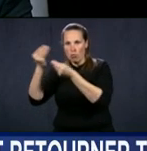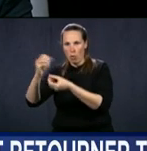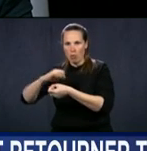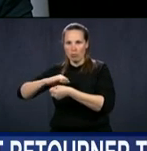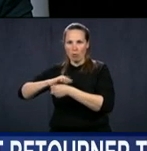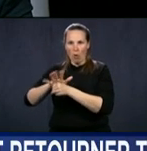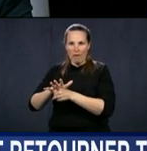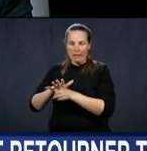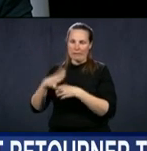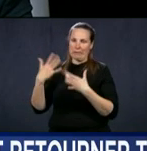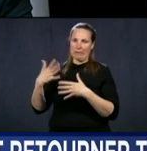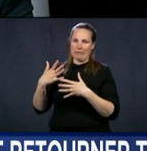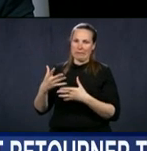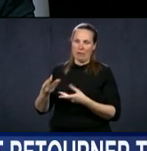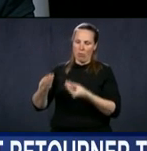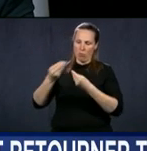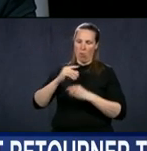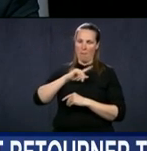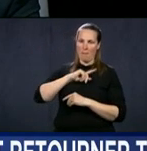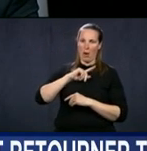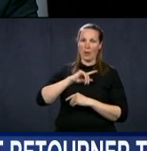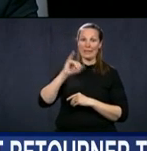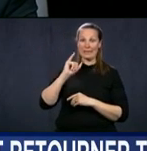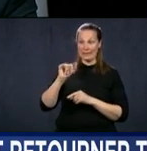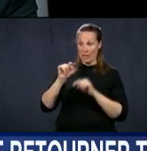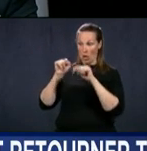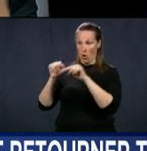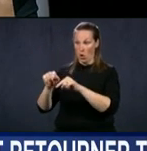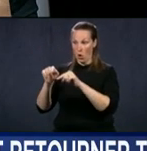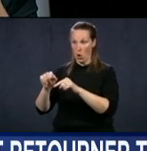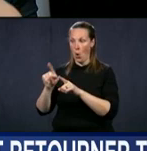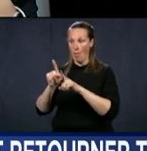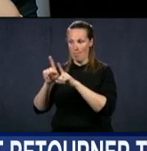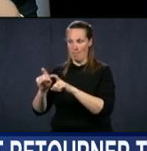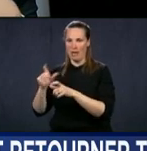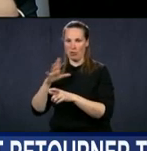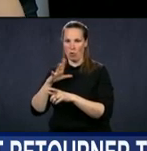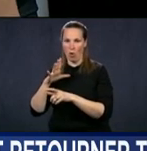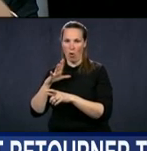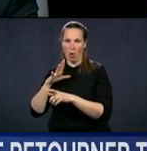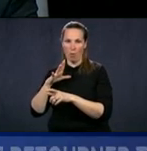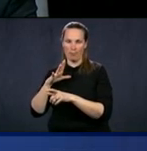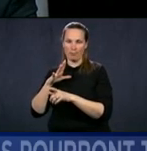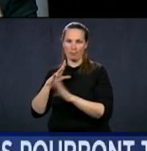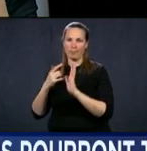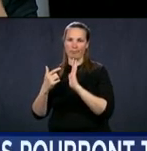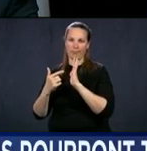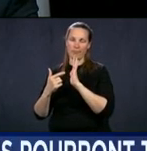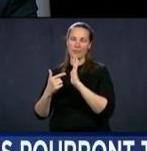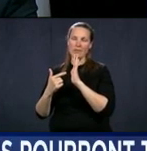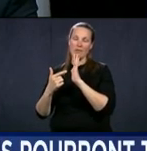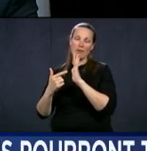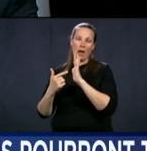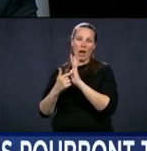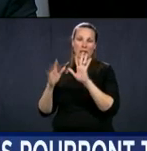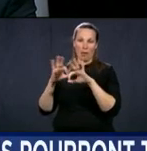des tests qui sont demandés, un, dans des zones chaudes, déjà, c'est pas nécessaire si la personne qui vient aider le proche